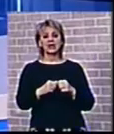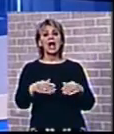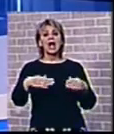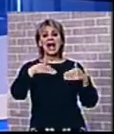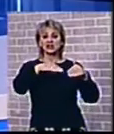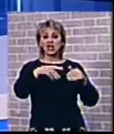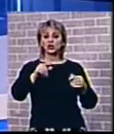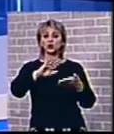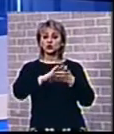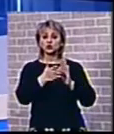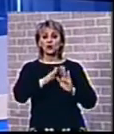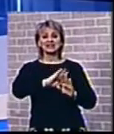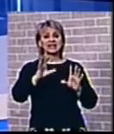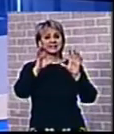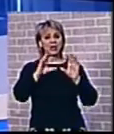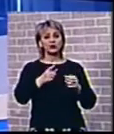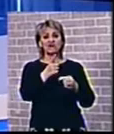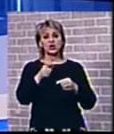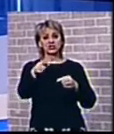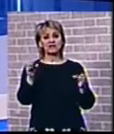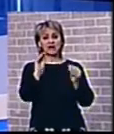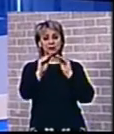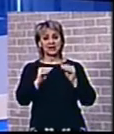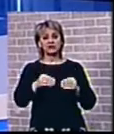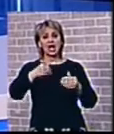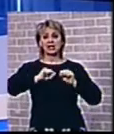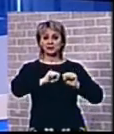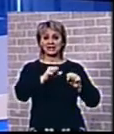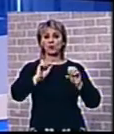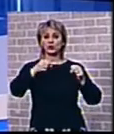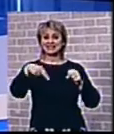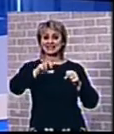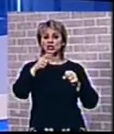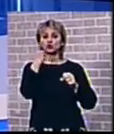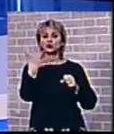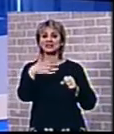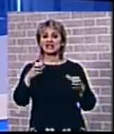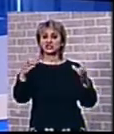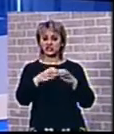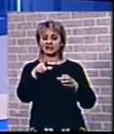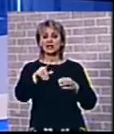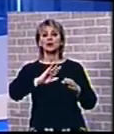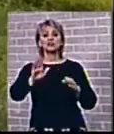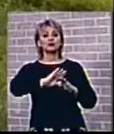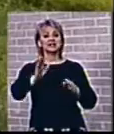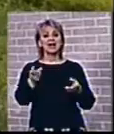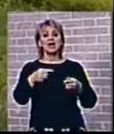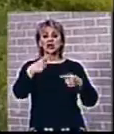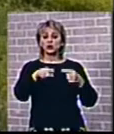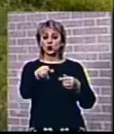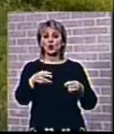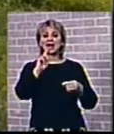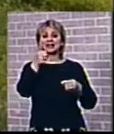Атаки условных незаконных вооруженных формирований отбили мотострелки 150-й дивизии. Причем не на родном